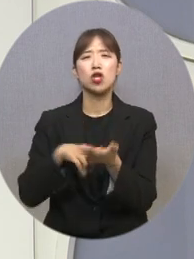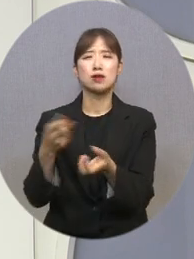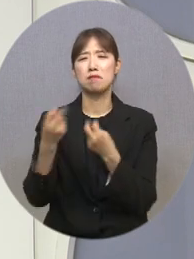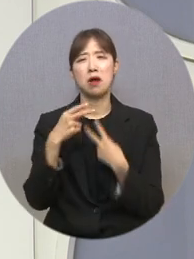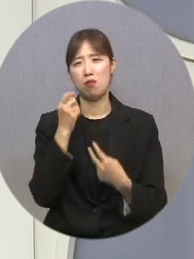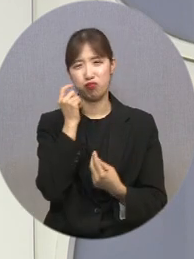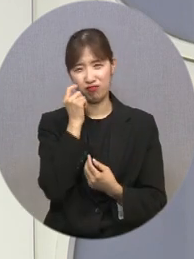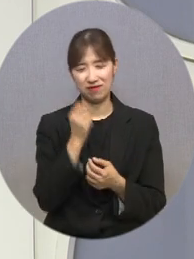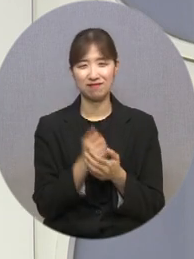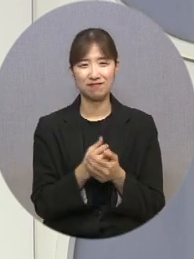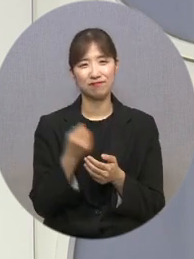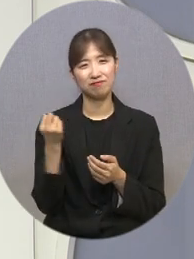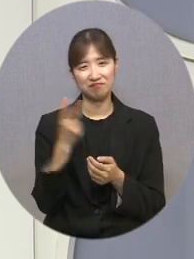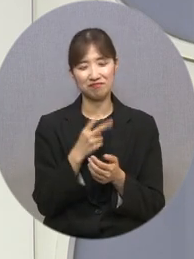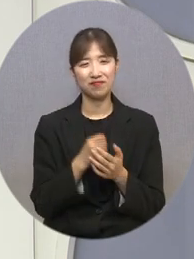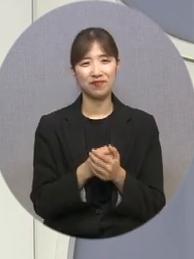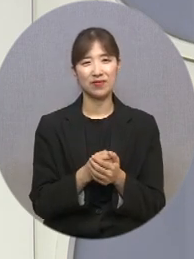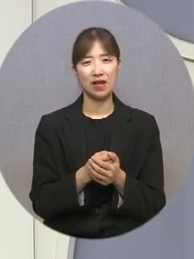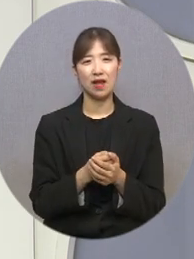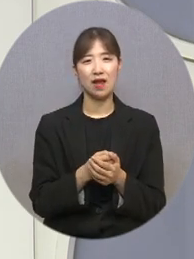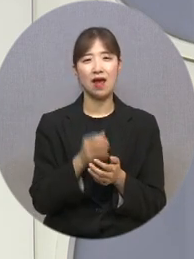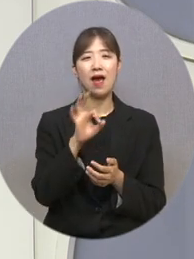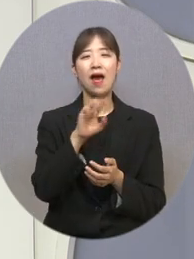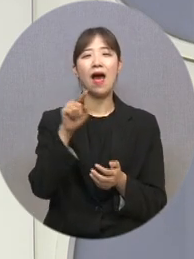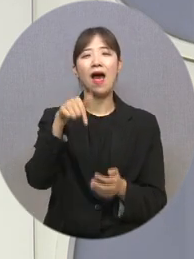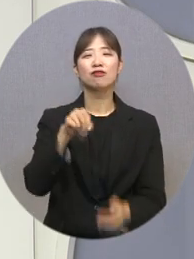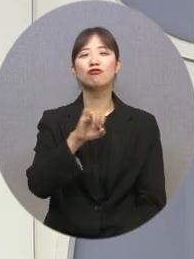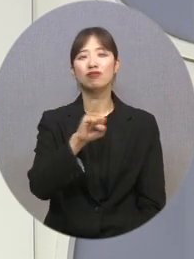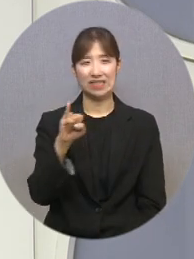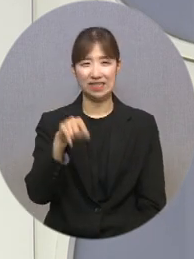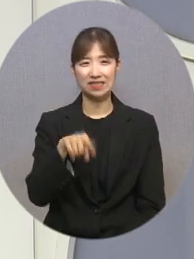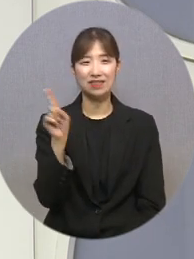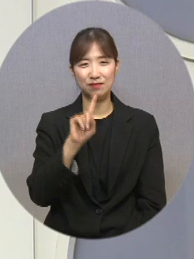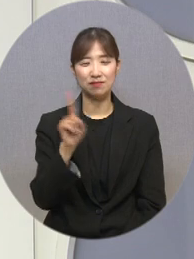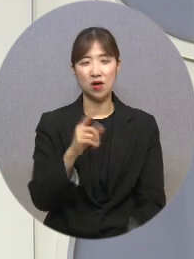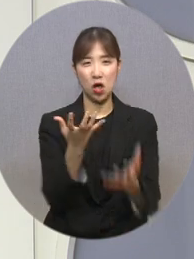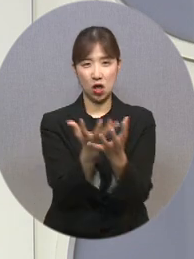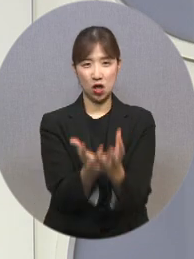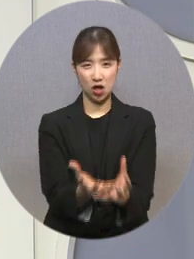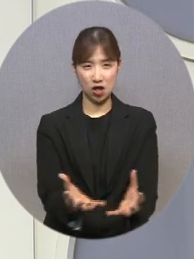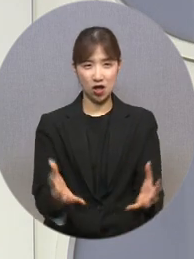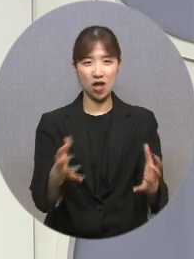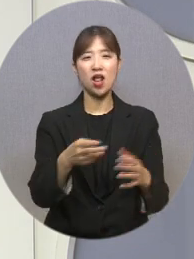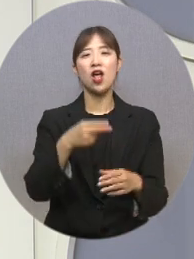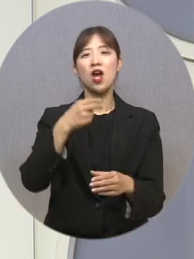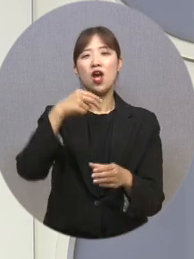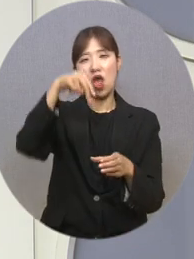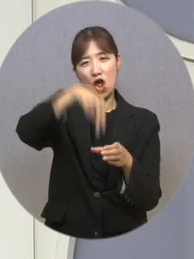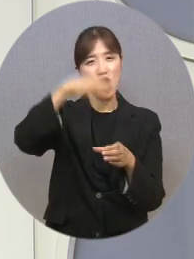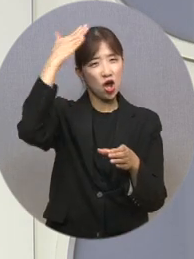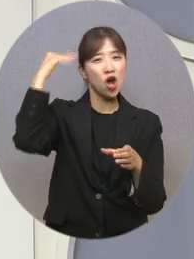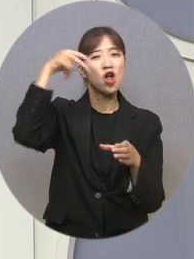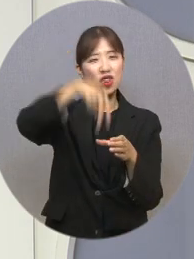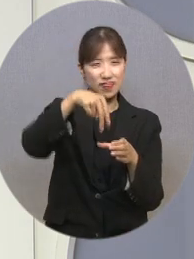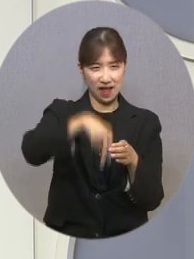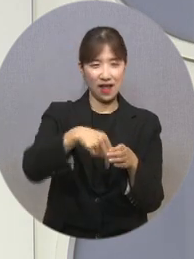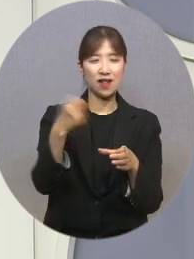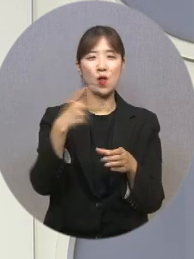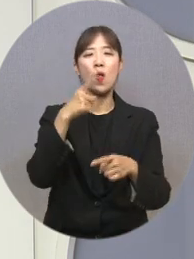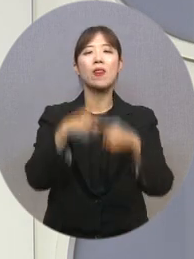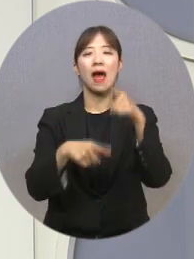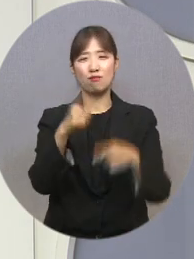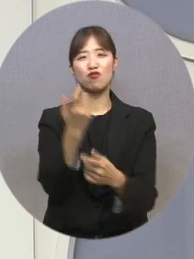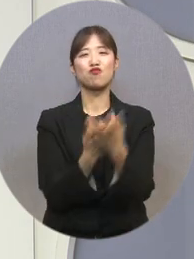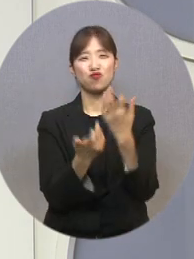이제 그게 그 아궁이가 뭐냐 하면은 연탄도 뗄 수 있고 그 나무도 뗄 수 있는 그게 이제 내루식이라고